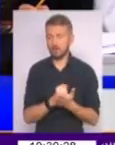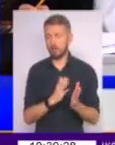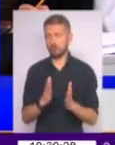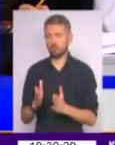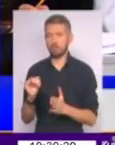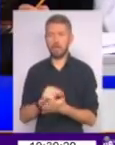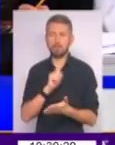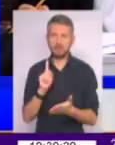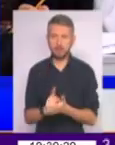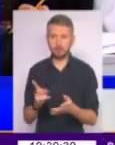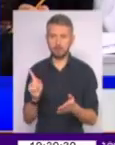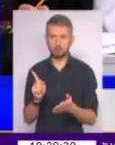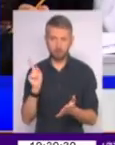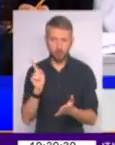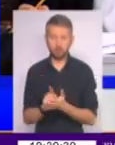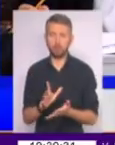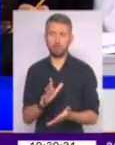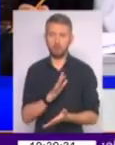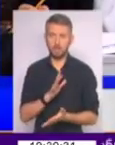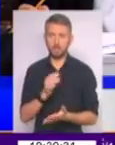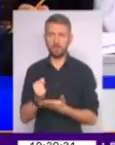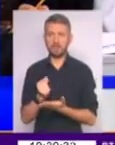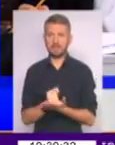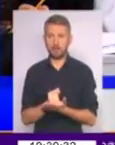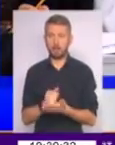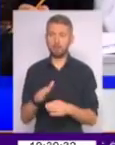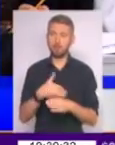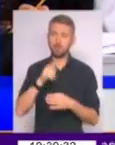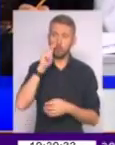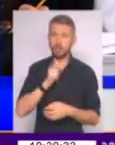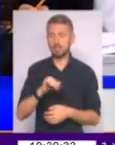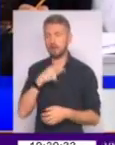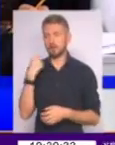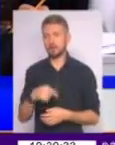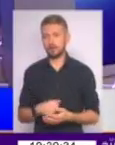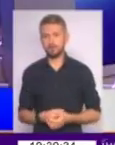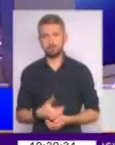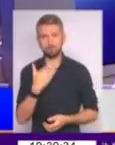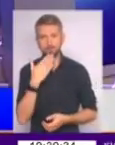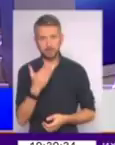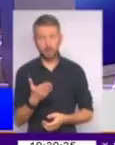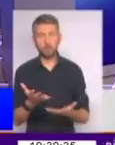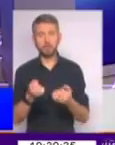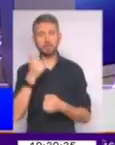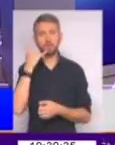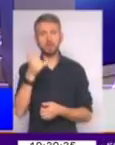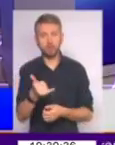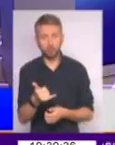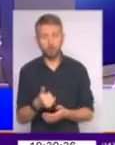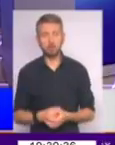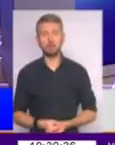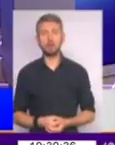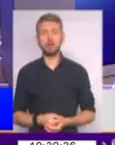и обязательно оно должно быть виза между Украиной и Россией. Дякую. Приймем телефонный дзвіночок. Вы в